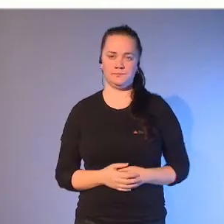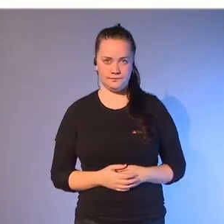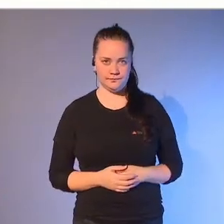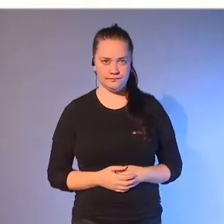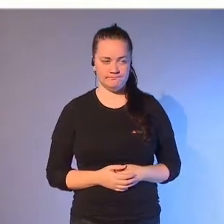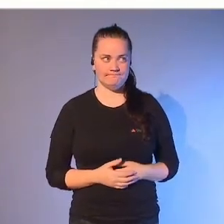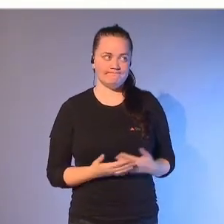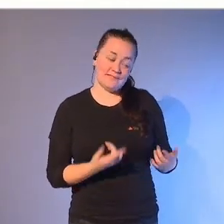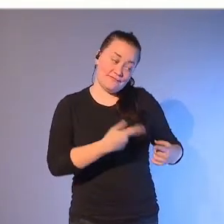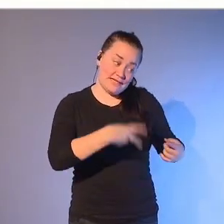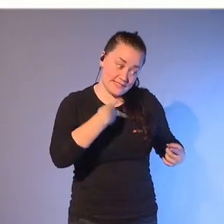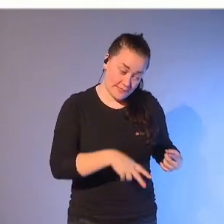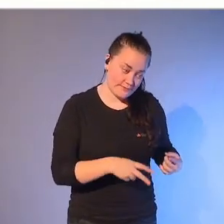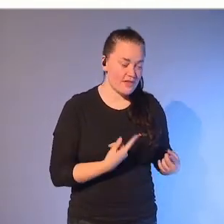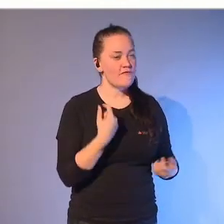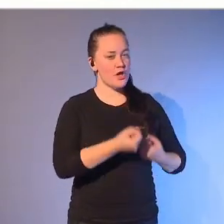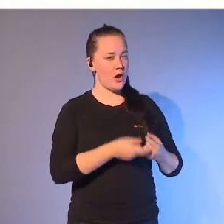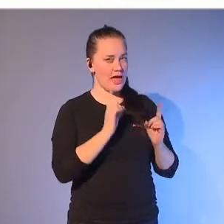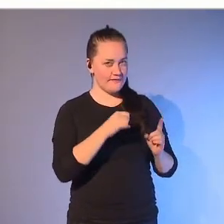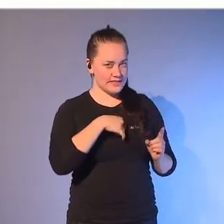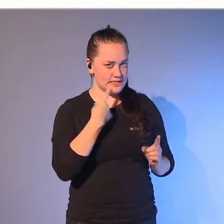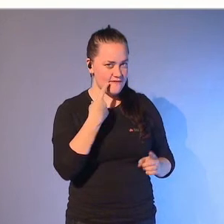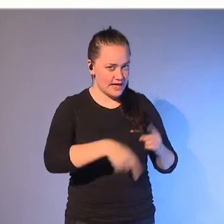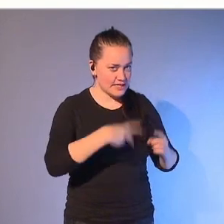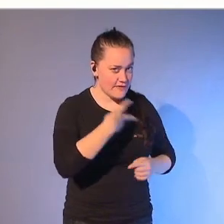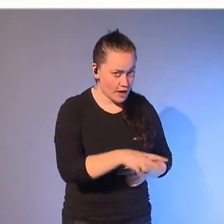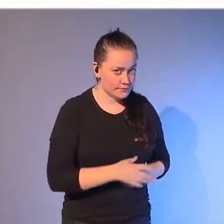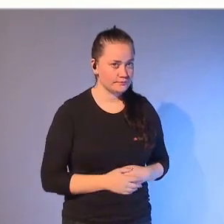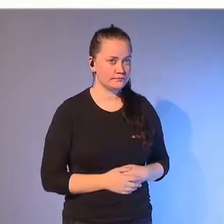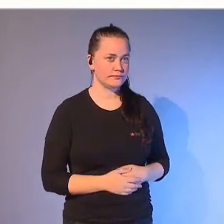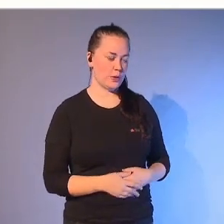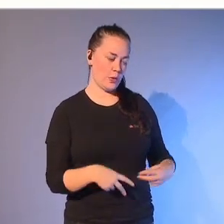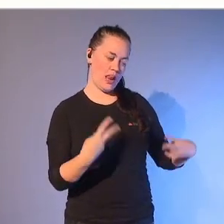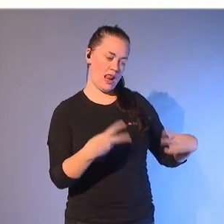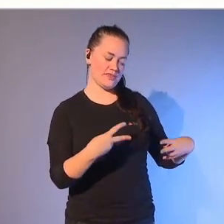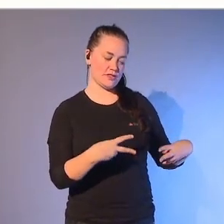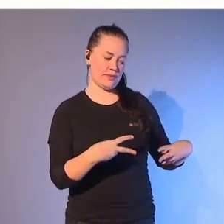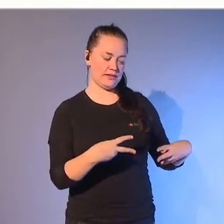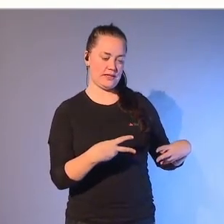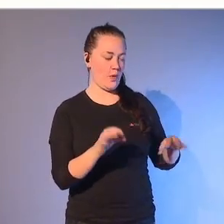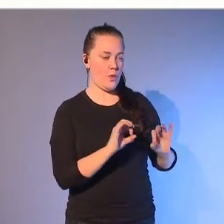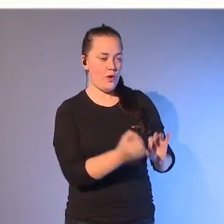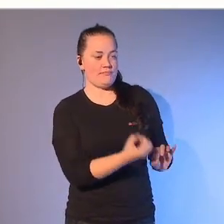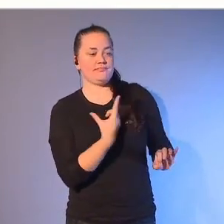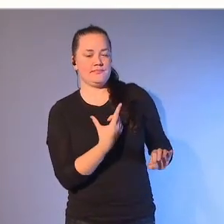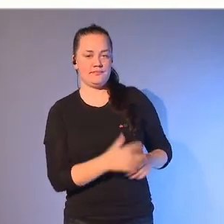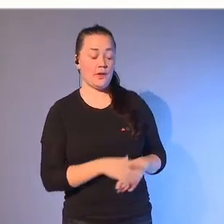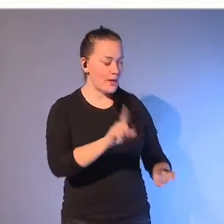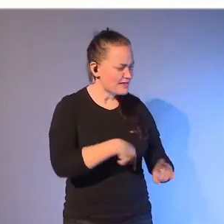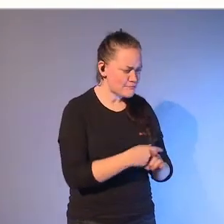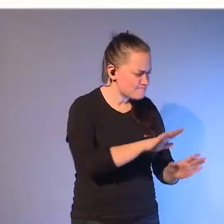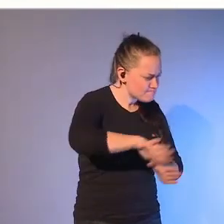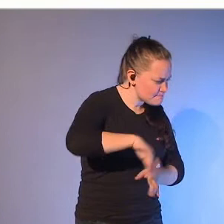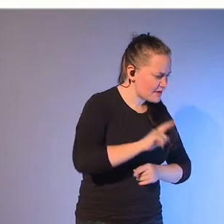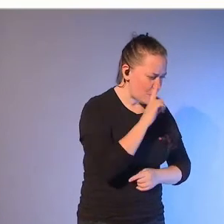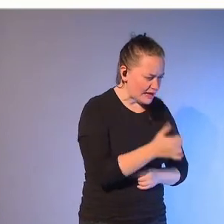Det var selvsagt feil svar, og hva er det lærere gjør når svaret er feil? Jo, later som at det ikke er kommet. Og gjenta spørsmålet. Unger, hva er den viktigste